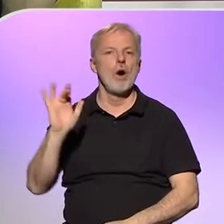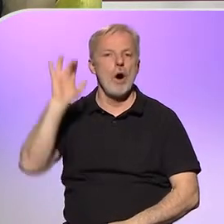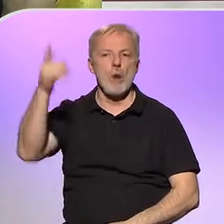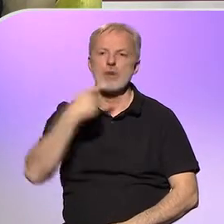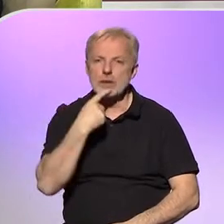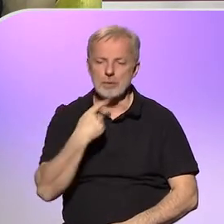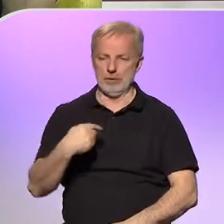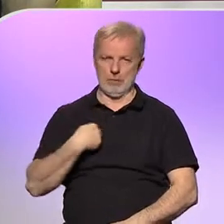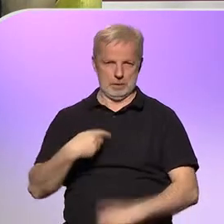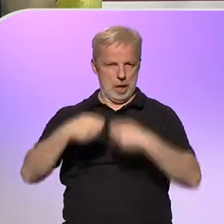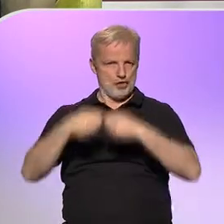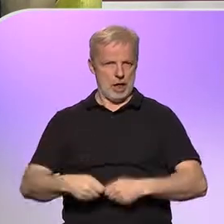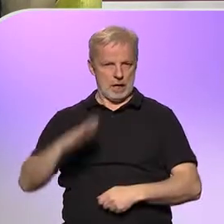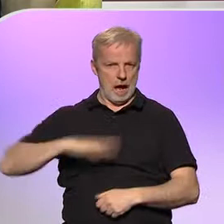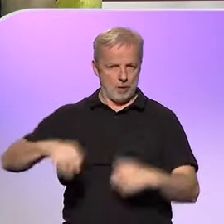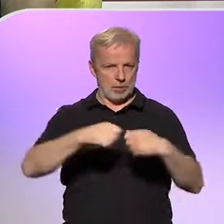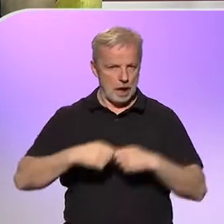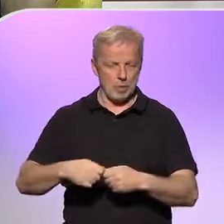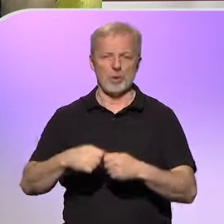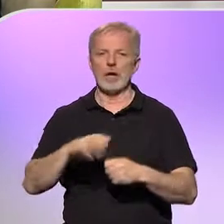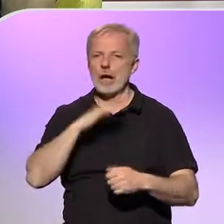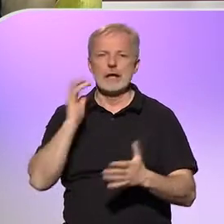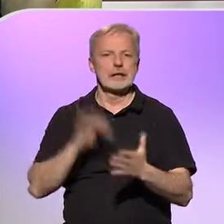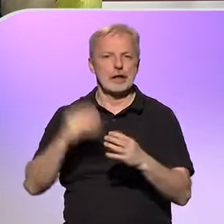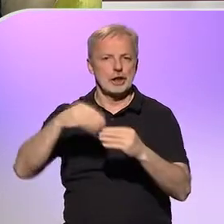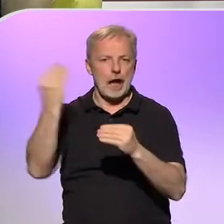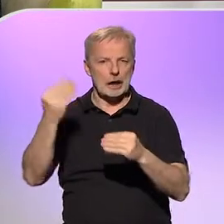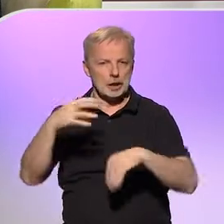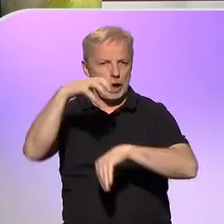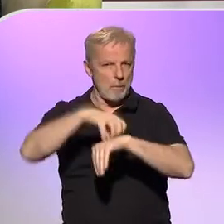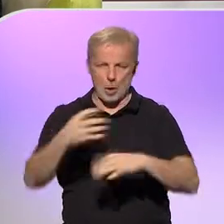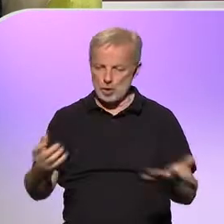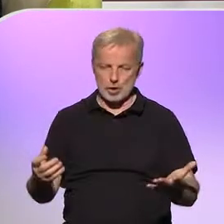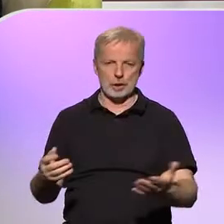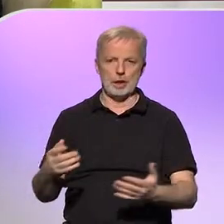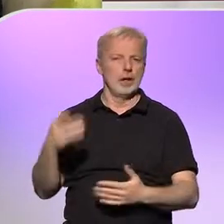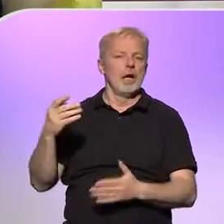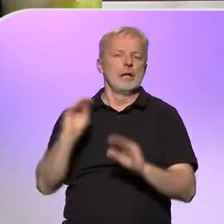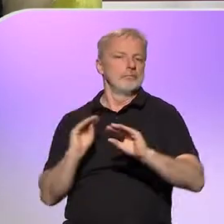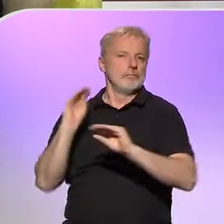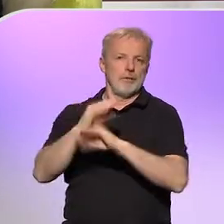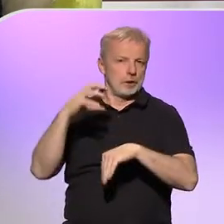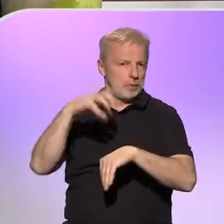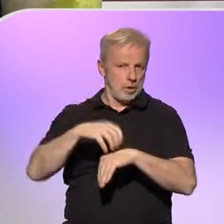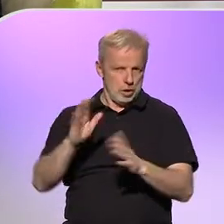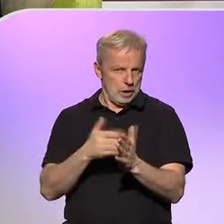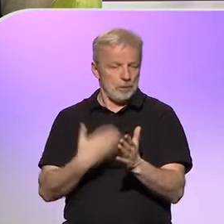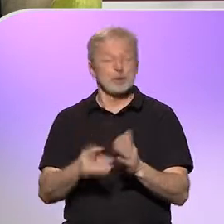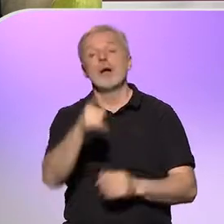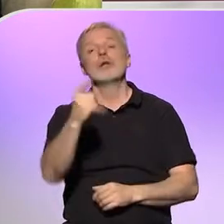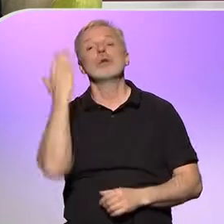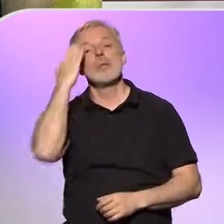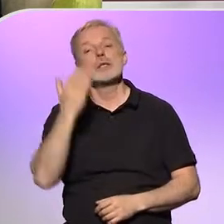jsme v Evropské unii, takže nám stačí naše pojištění, naše kartička pojištěnce, a že při pojištění nepotřebujeme. Tak jaký je váš názor